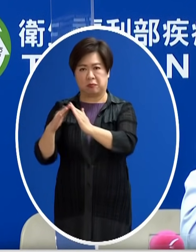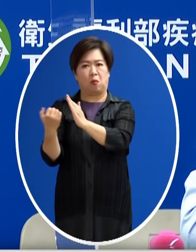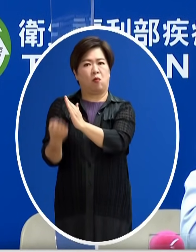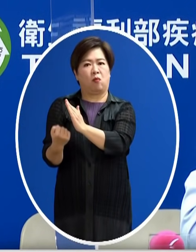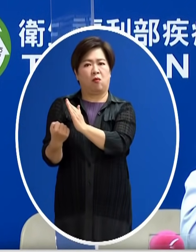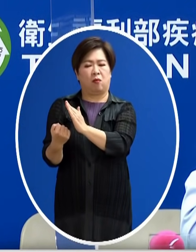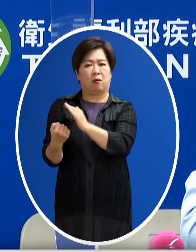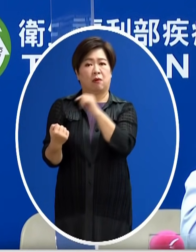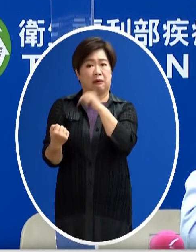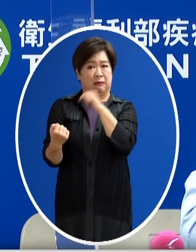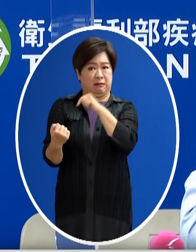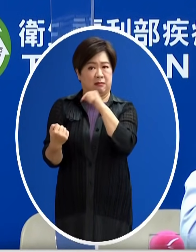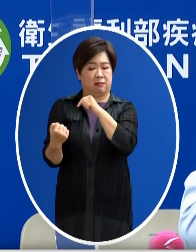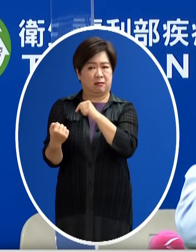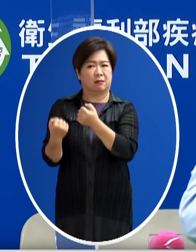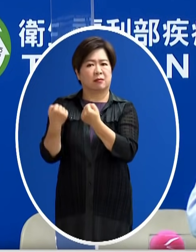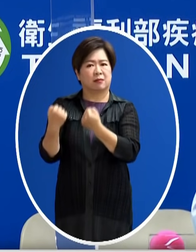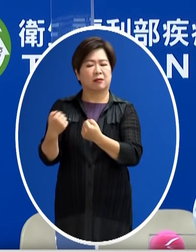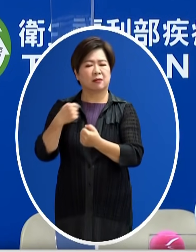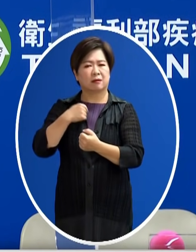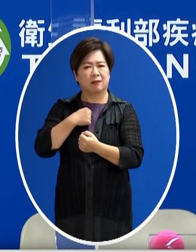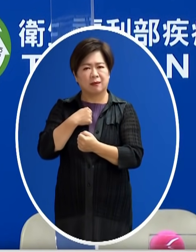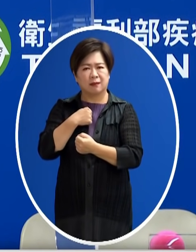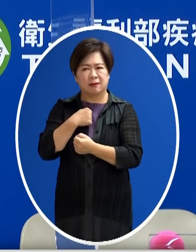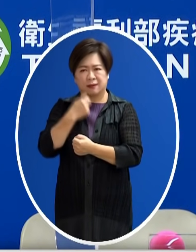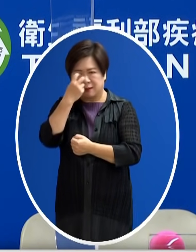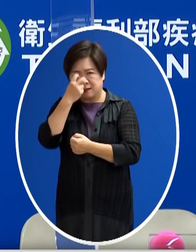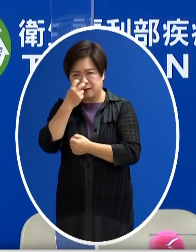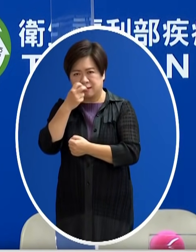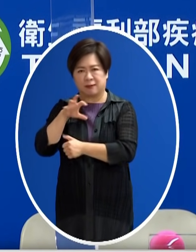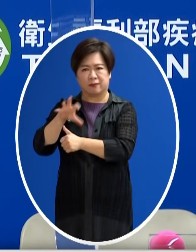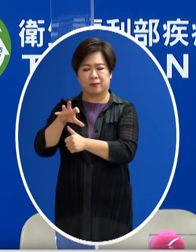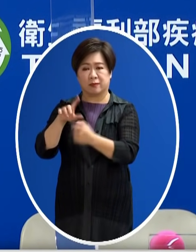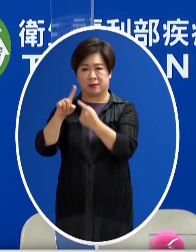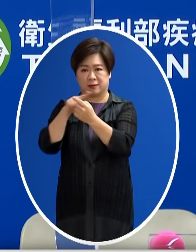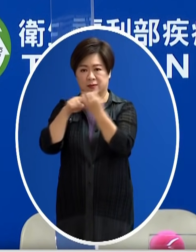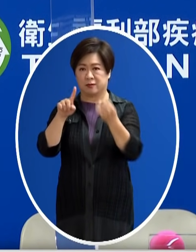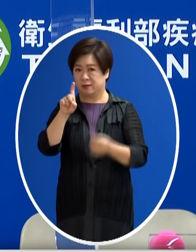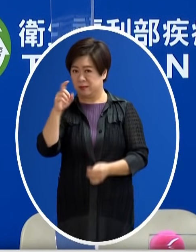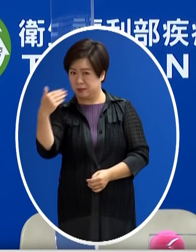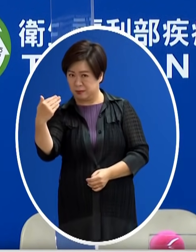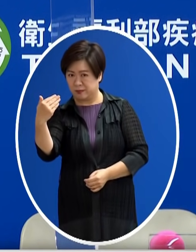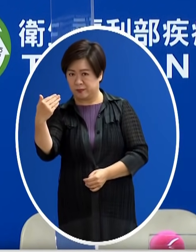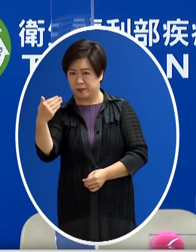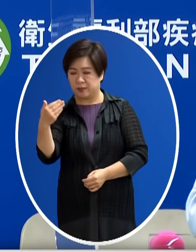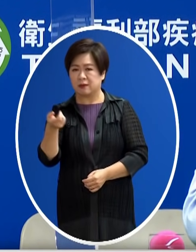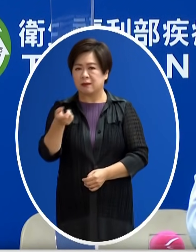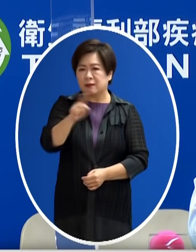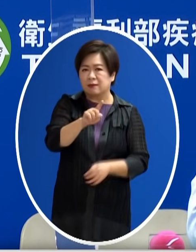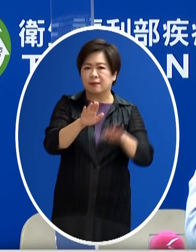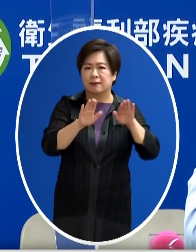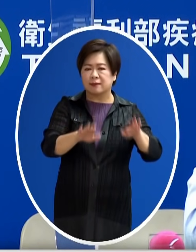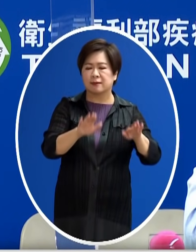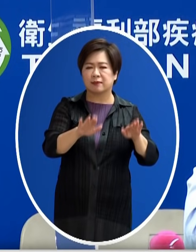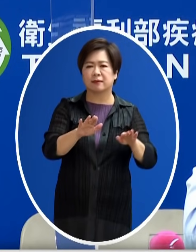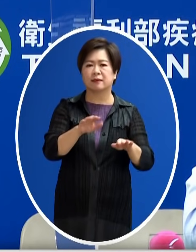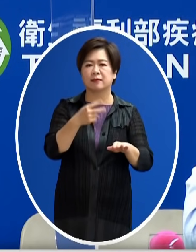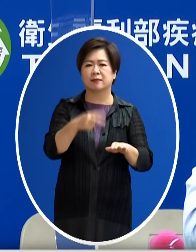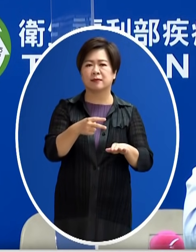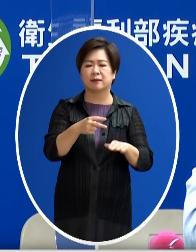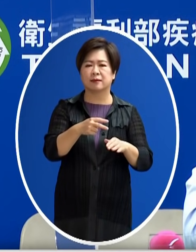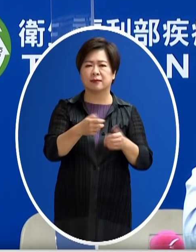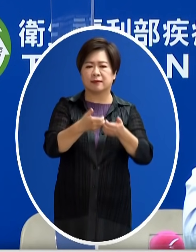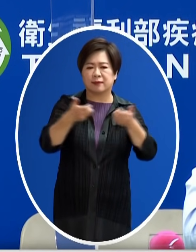已经是好在我们的哈框列范围内的有19例。好，那剩下到目前的哈，当然这里